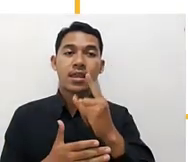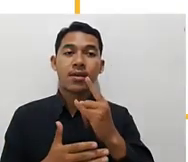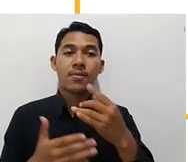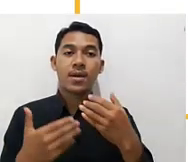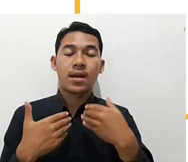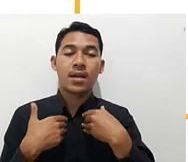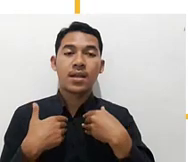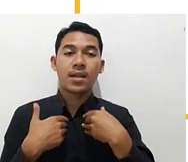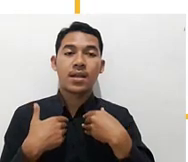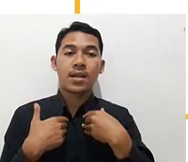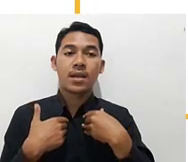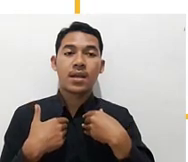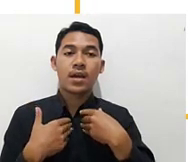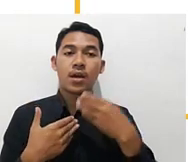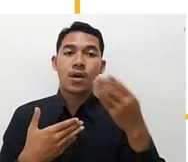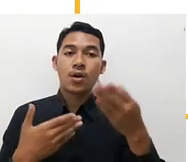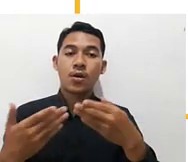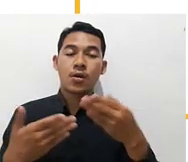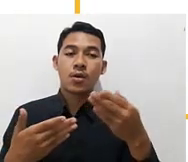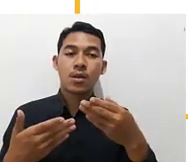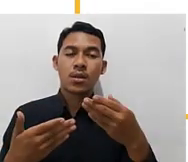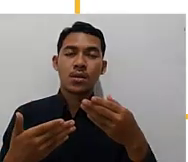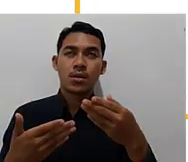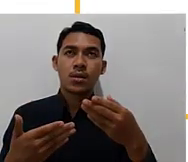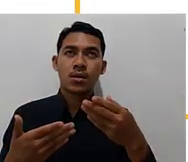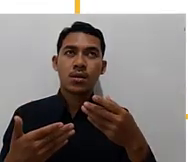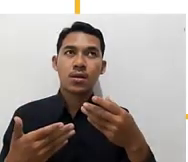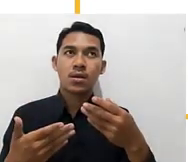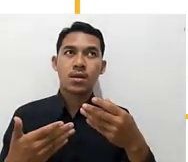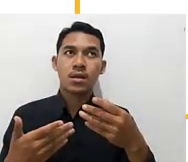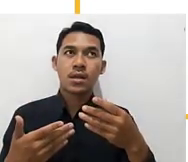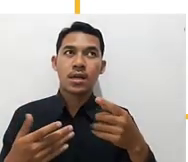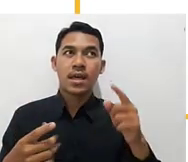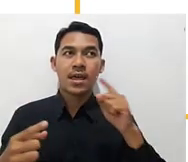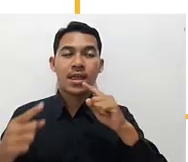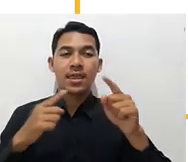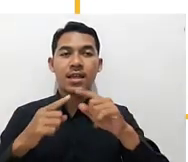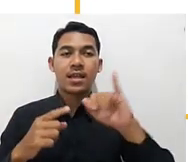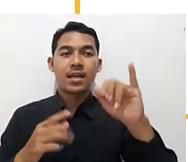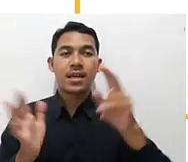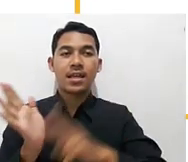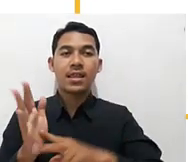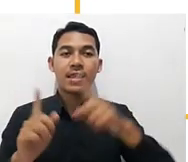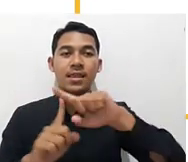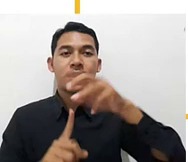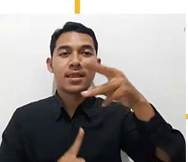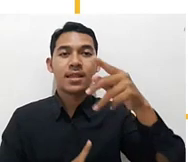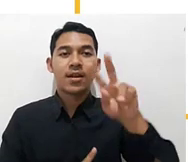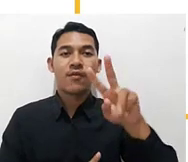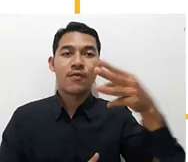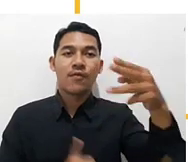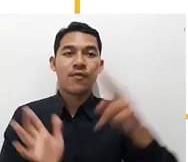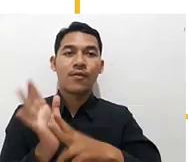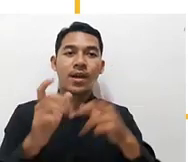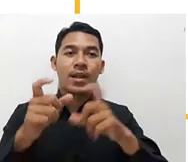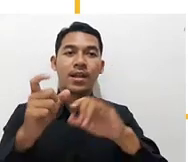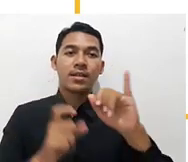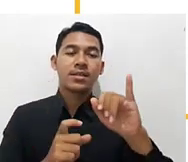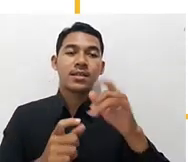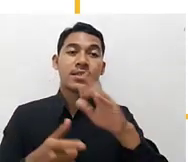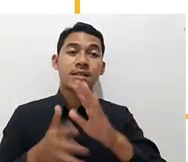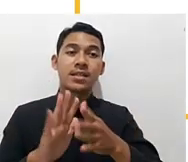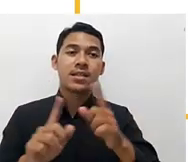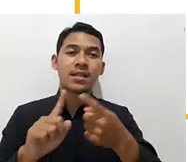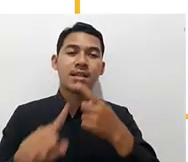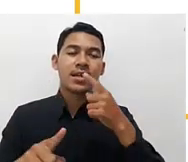bahasanya ya, kontribusi, bukan kontribusi, tapi ada istilahnya tuh ada interferensi dari input yang sebelumnya. Jadi ketika si J1